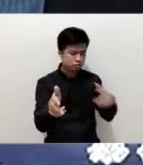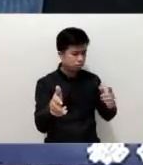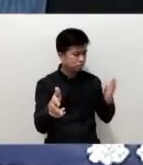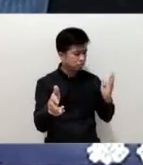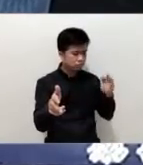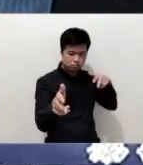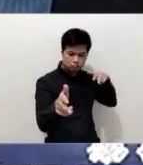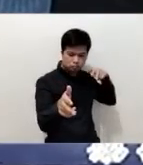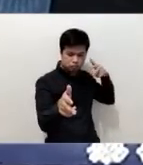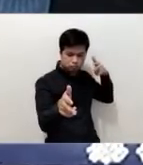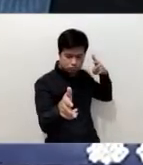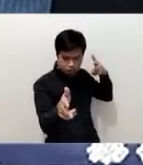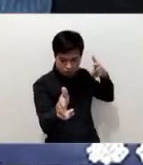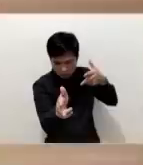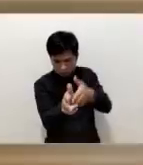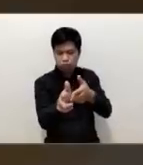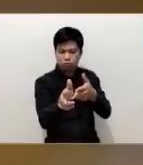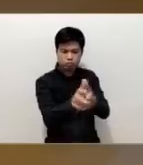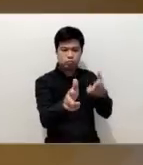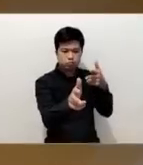sa lakas ng impact, tumaob yung truck.